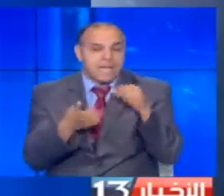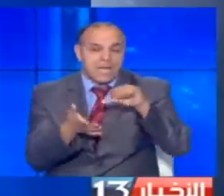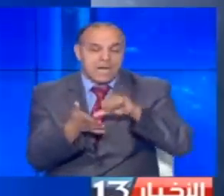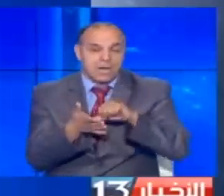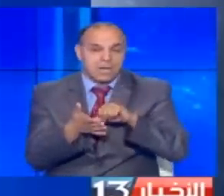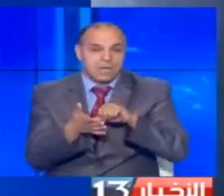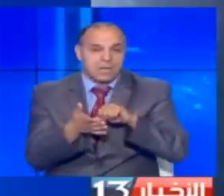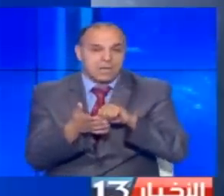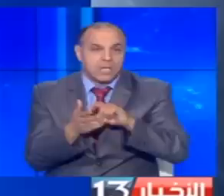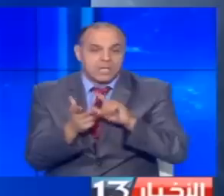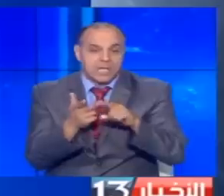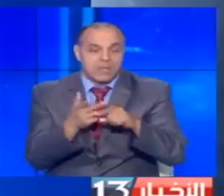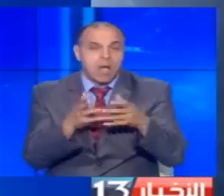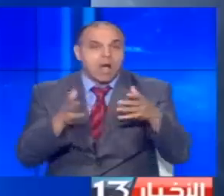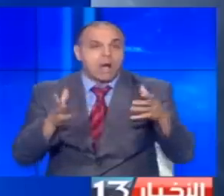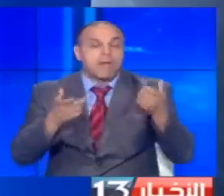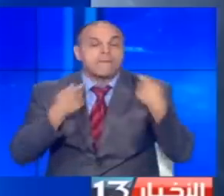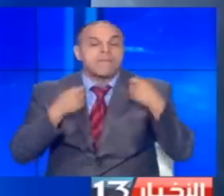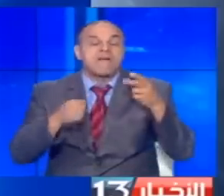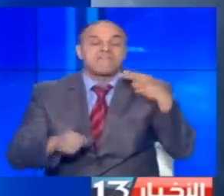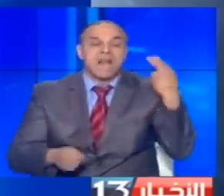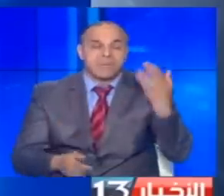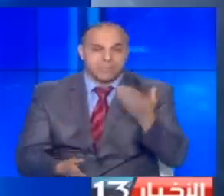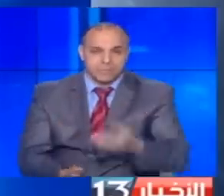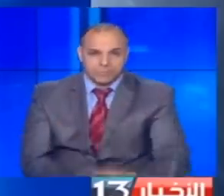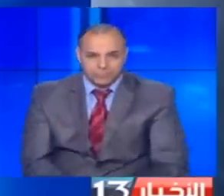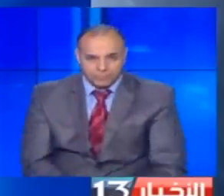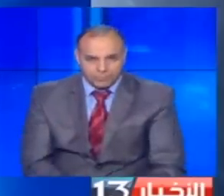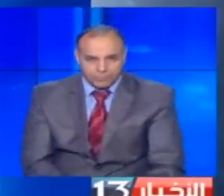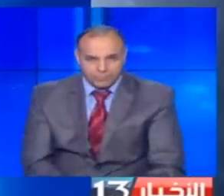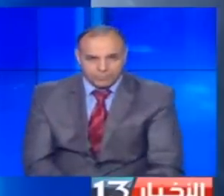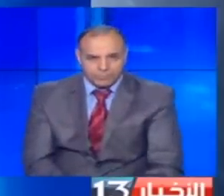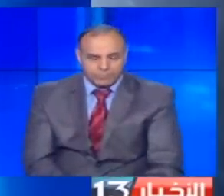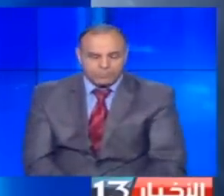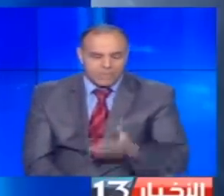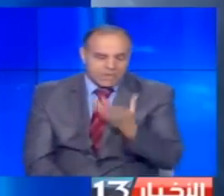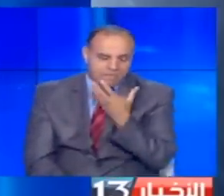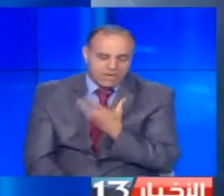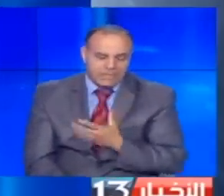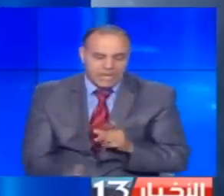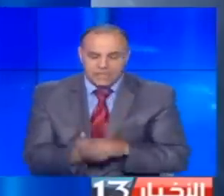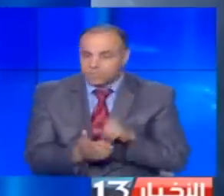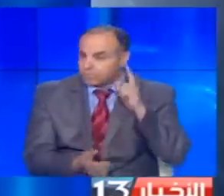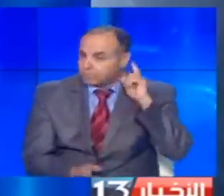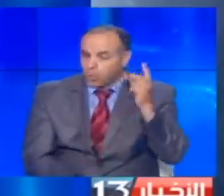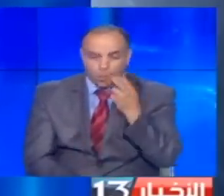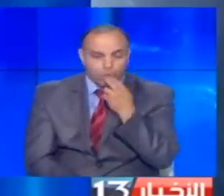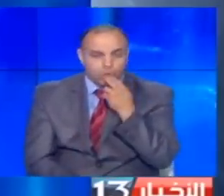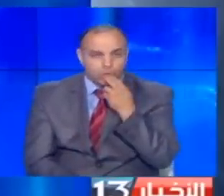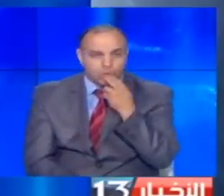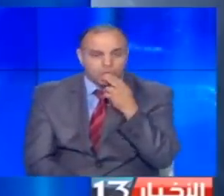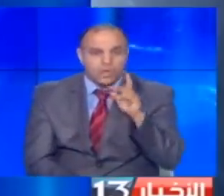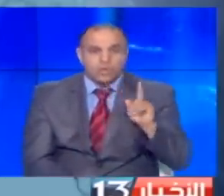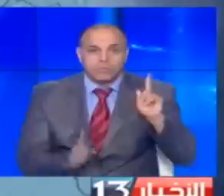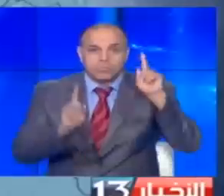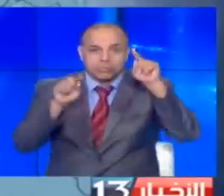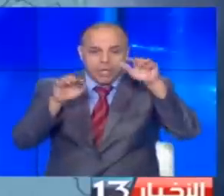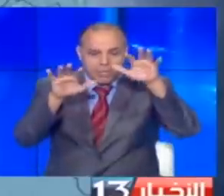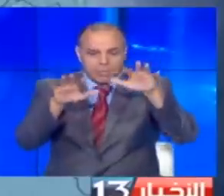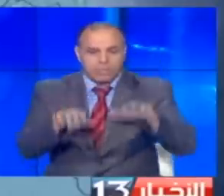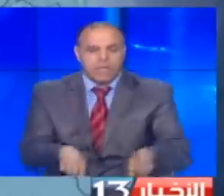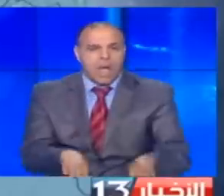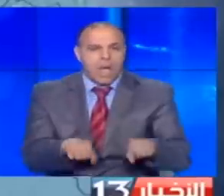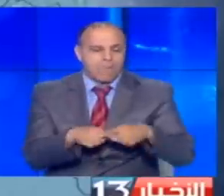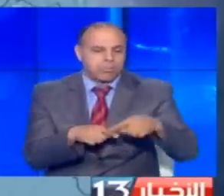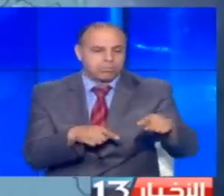ثالث اكبر منتج في افغانستان اكدت مصادر امنيه سقوط صاروخين على بعد مائه